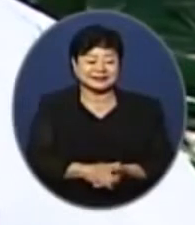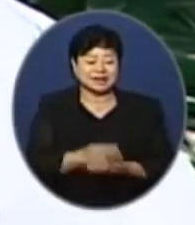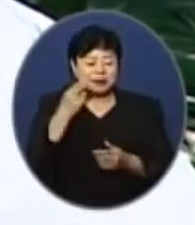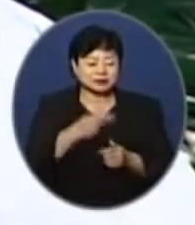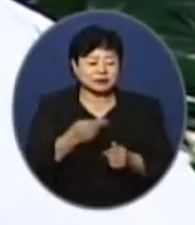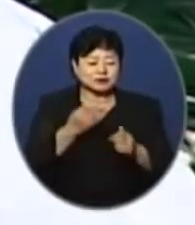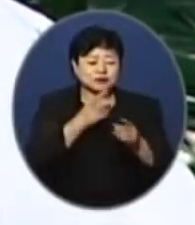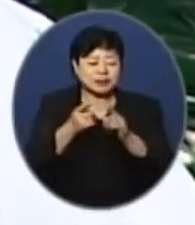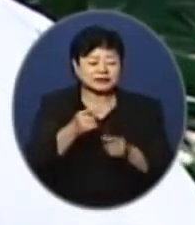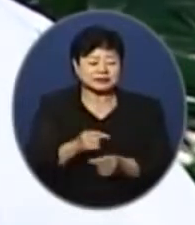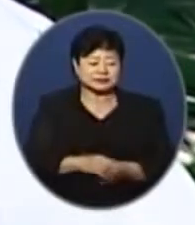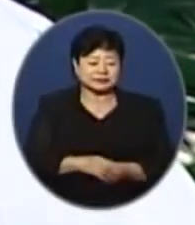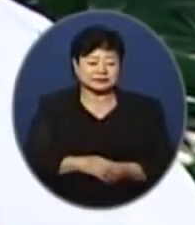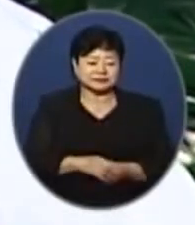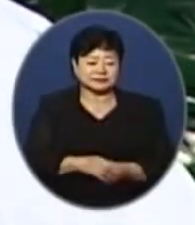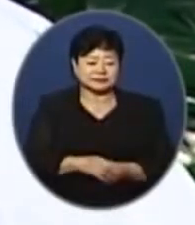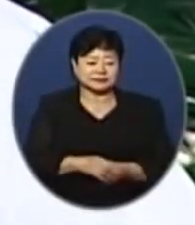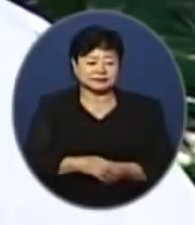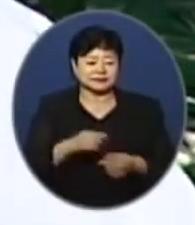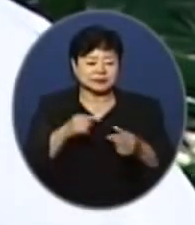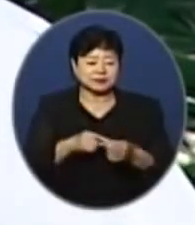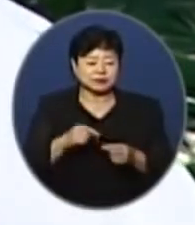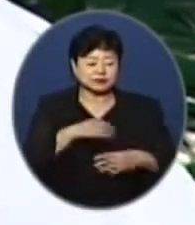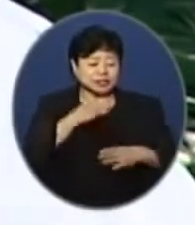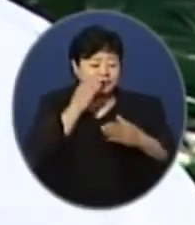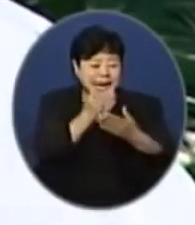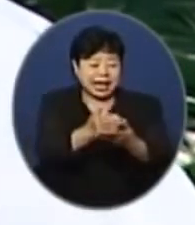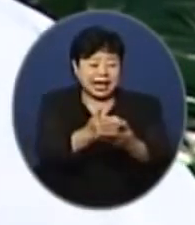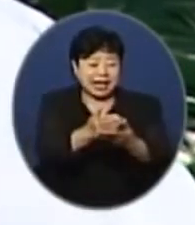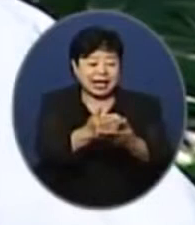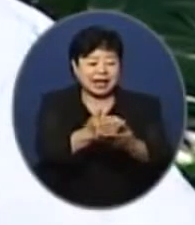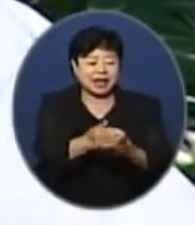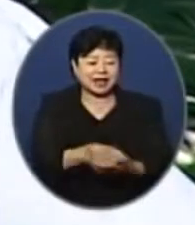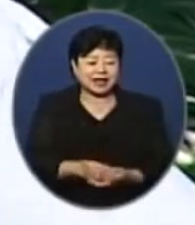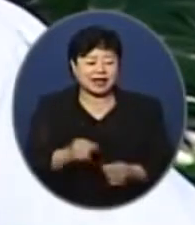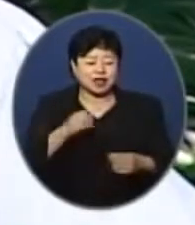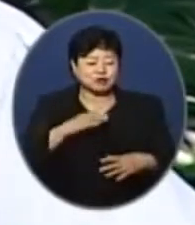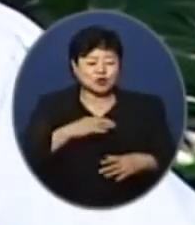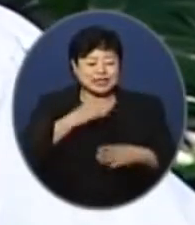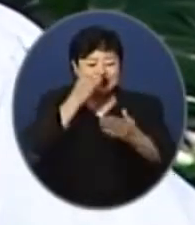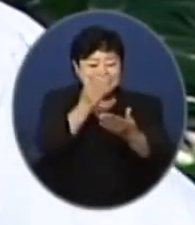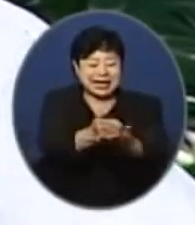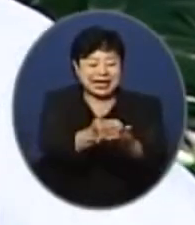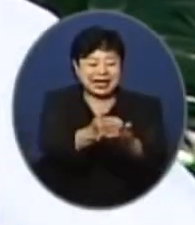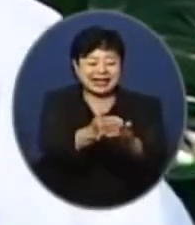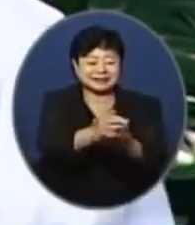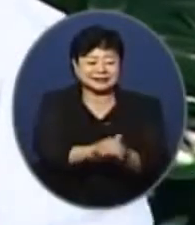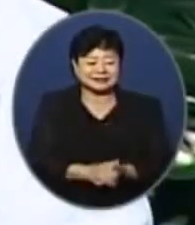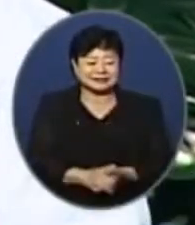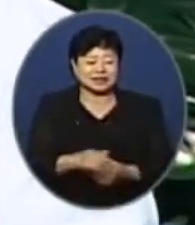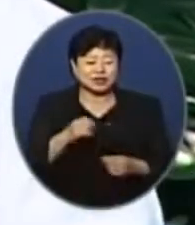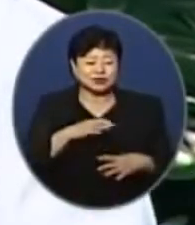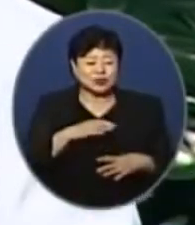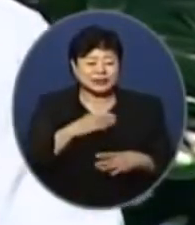사도 바울에게 주신 말씀이 무엇입니까? 첫 번째가 두려워하지 말라는 것입니다. 따라하세요. 두려워하지 말라.